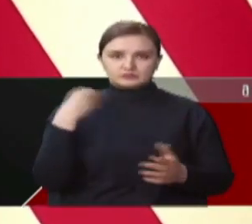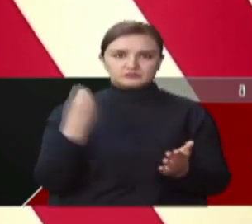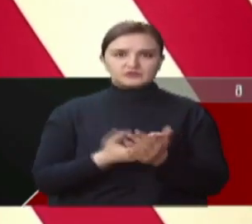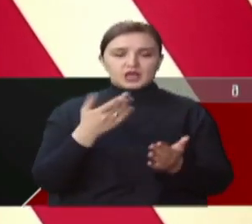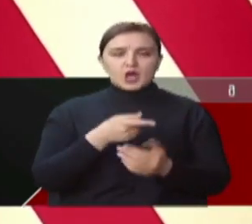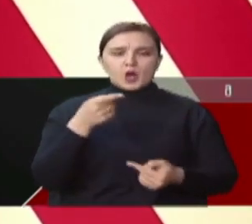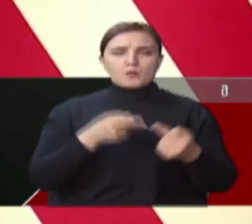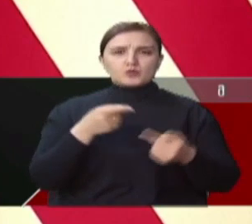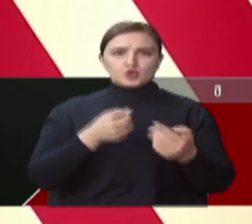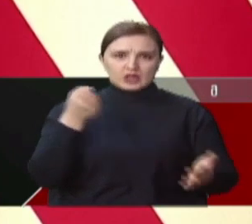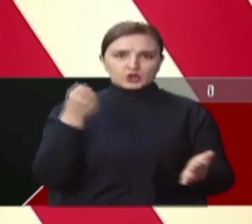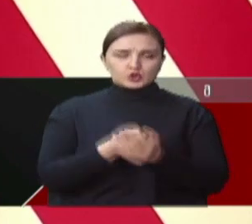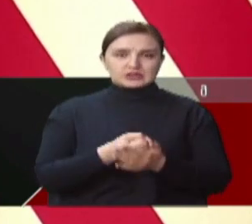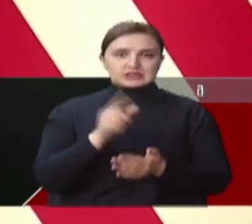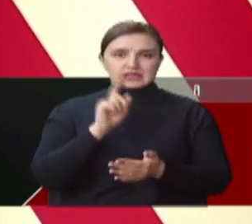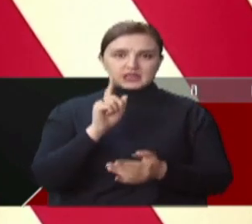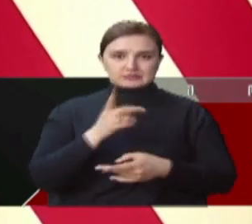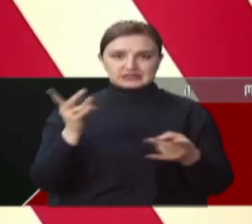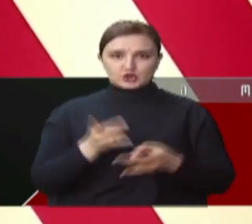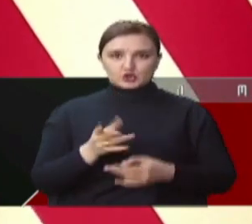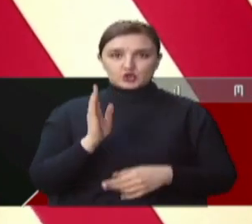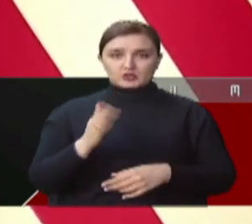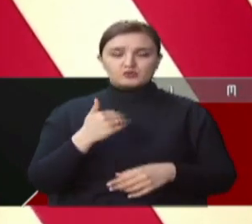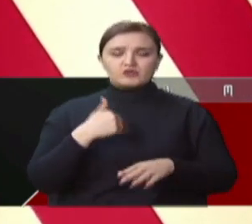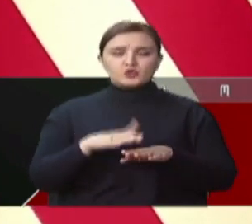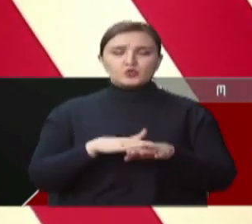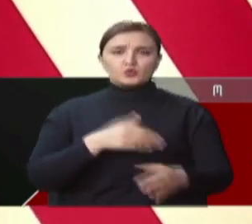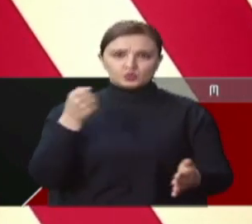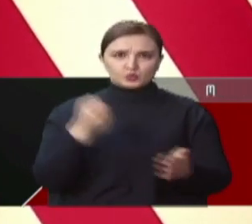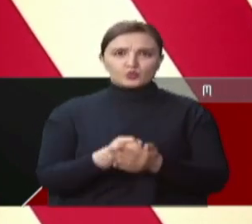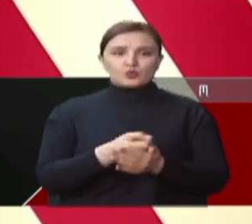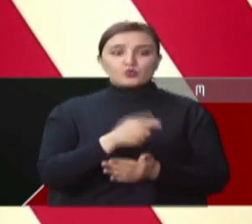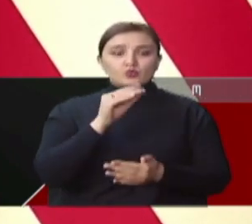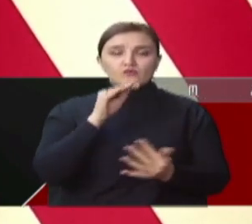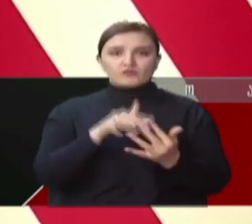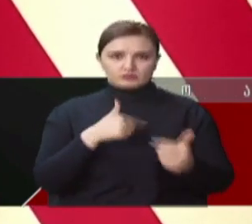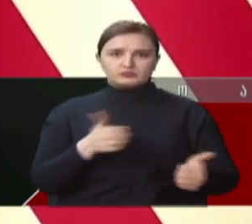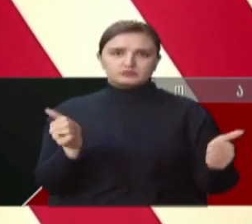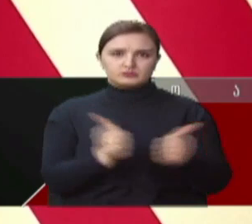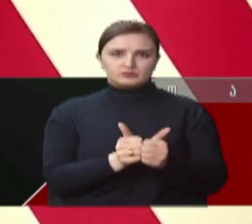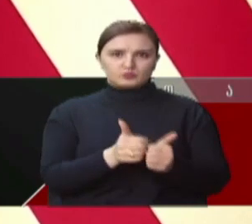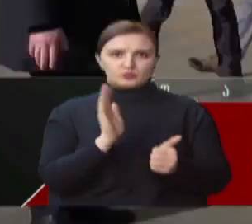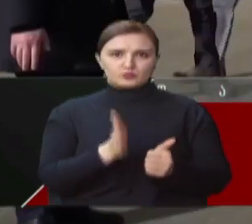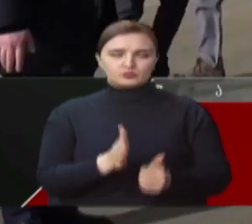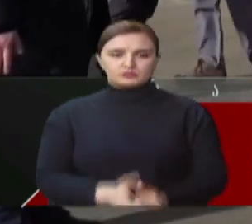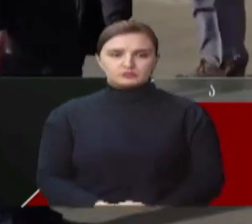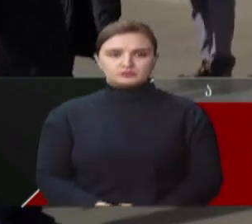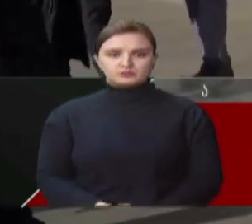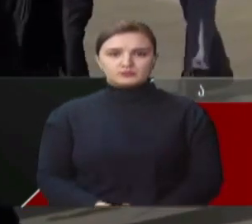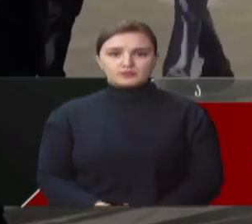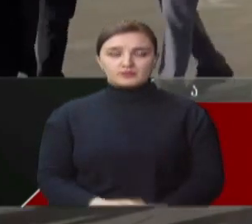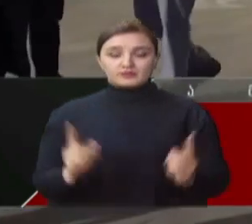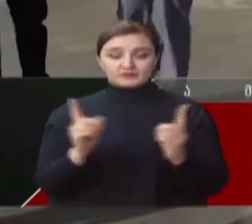ღირს მანამდე, ვიდრე ეს საჭირო იქნება. და სწორედ ამდენი ხანი ვაპირებთ თქვენს გვერდით დგომას, რამდენი ხანით საჭირო იქნება.